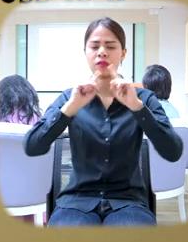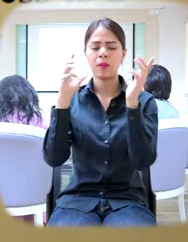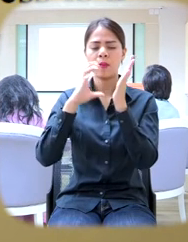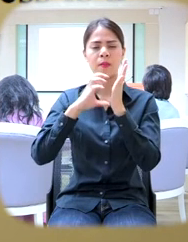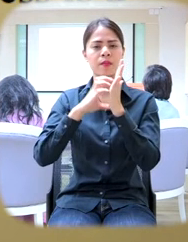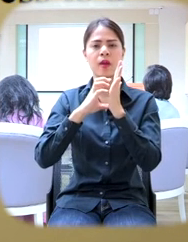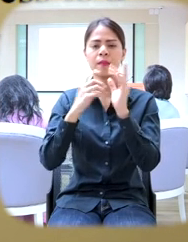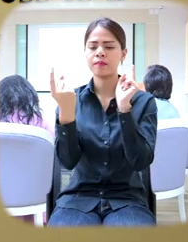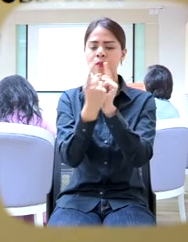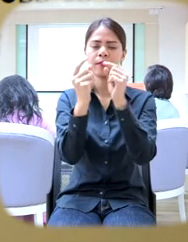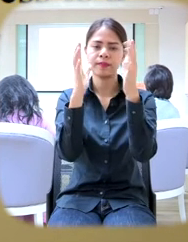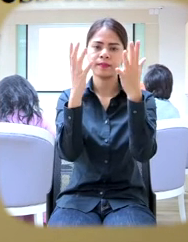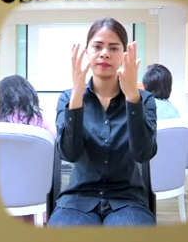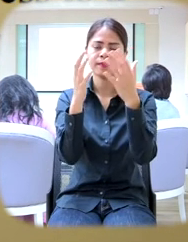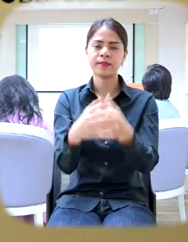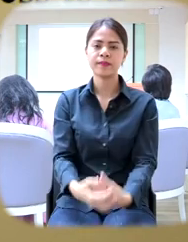ครับ